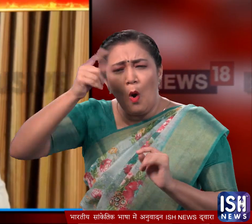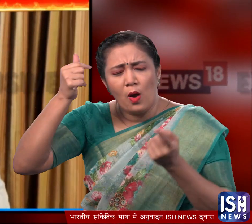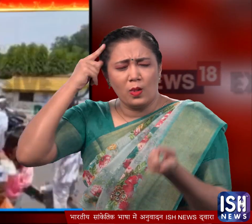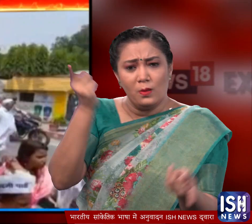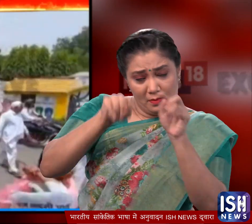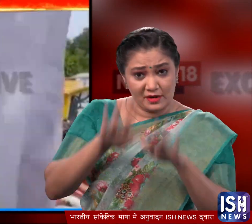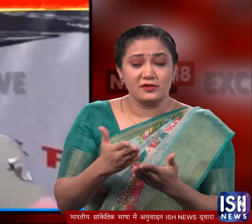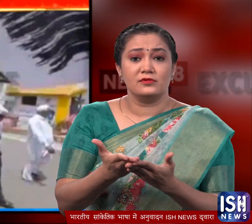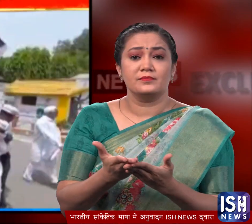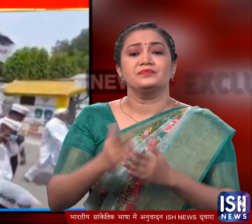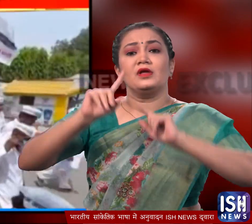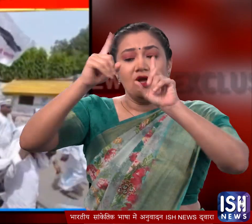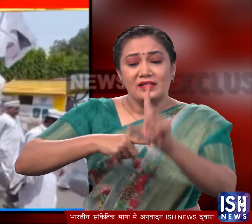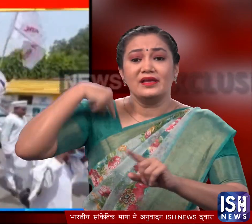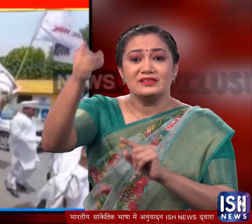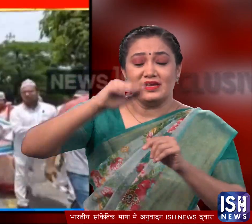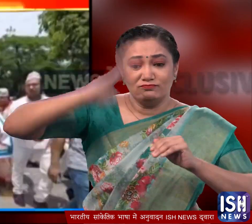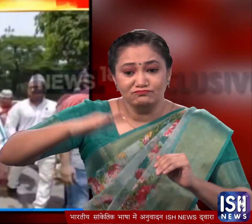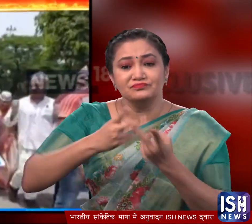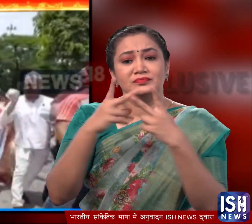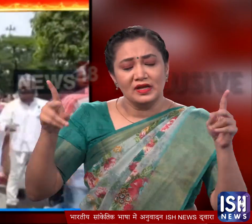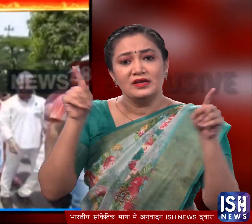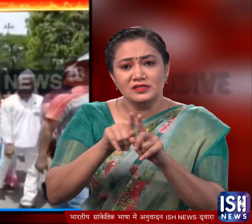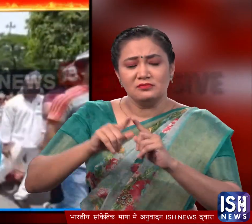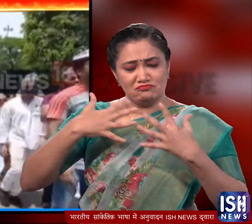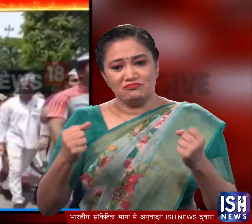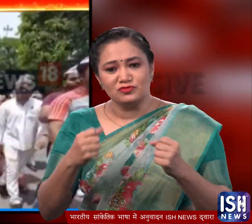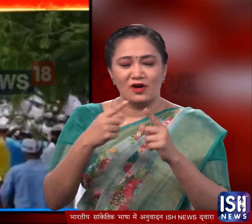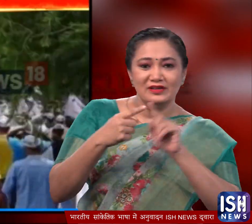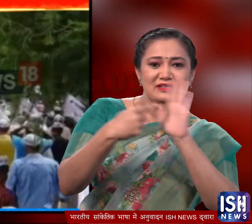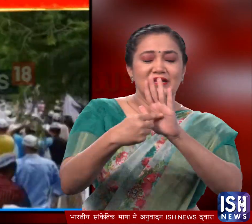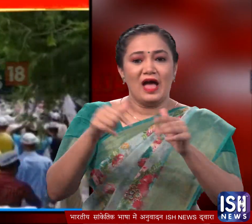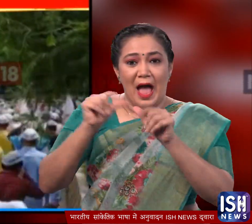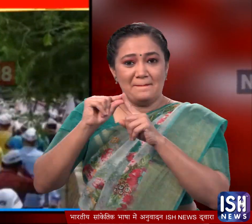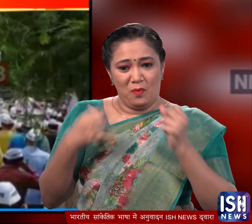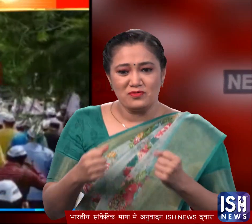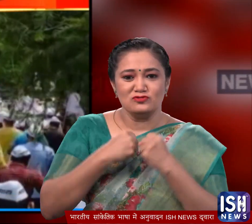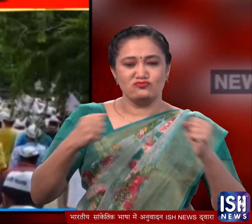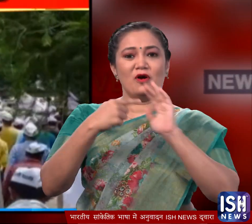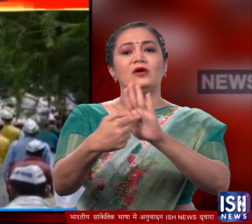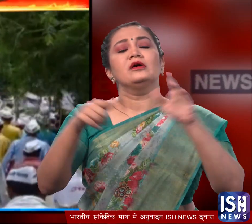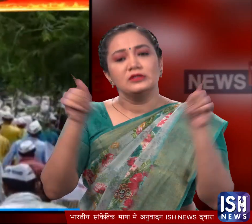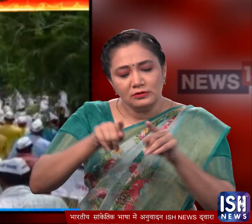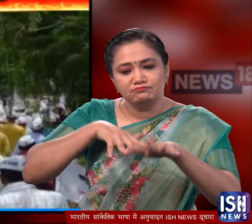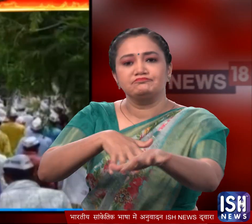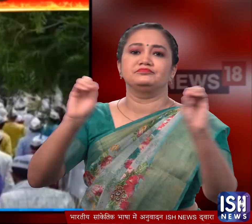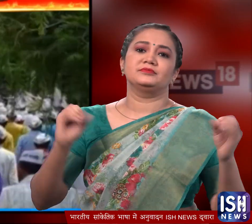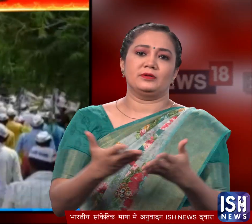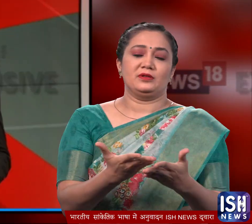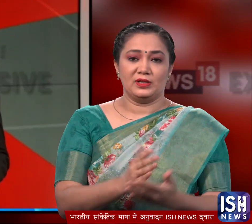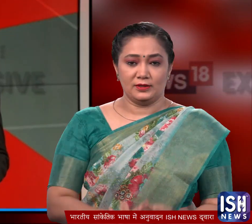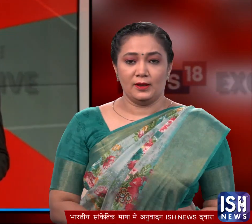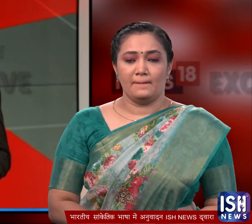घोटाला किया गया, जिसके बाद अगले साल होने वाले विधानसभा चुनाव में ताल ठोकने की तैयारी कर रही आम आदमी पार्टी प्रदर्शन करने सड़कों पर